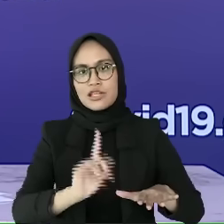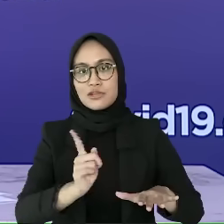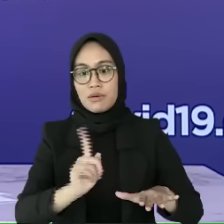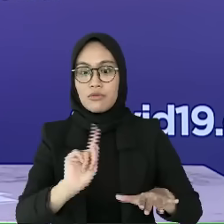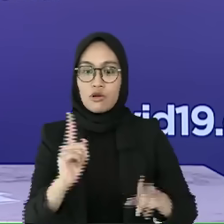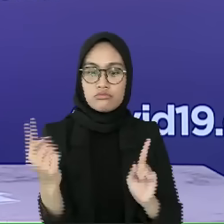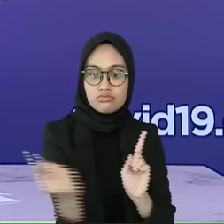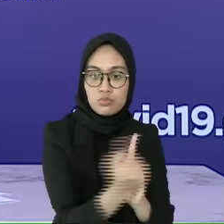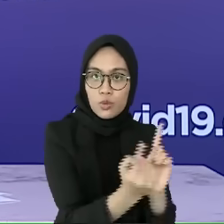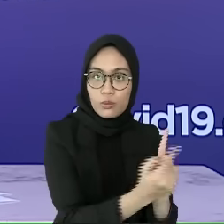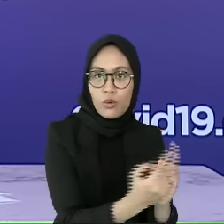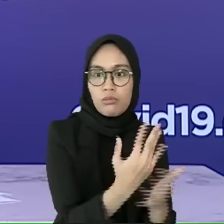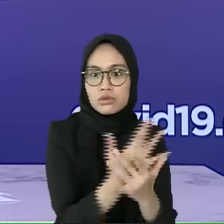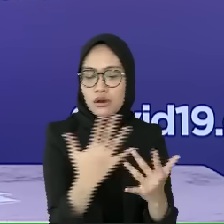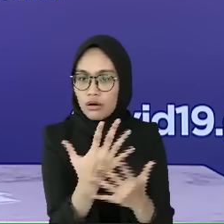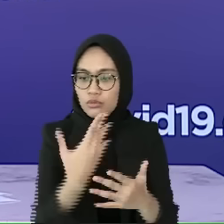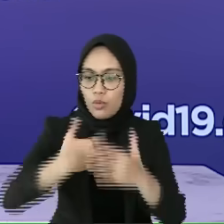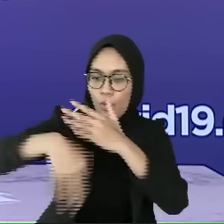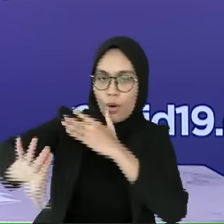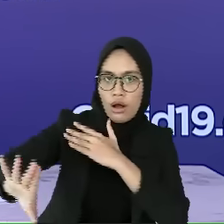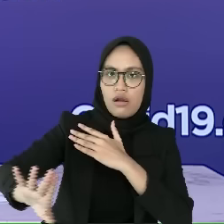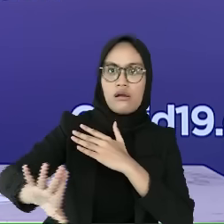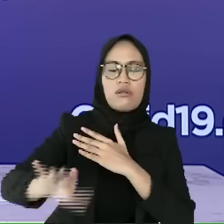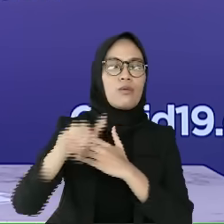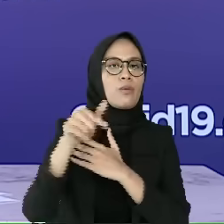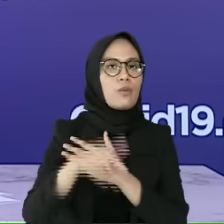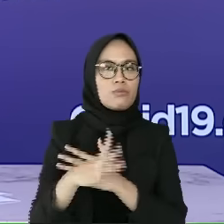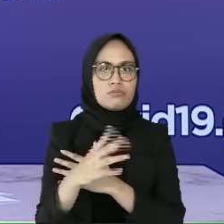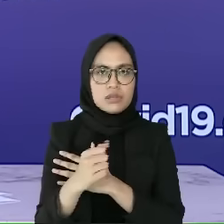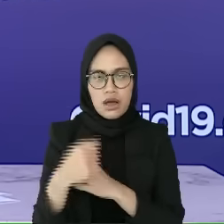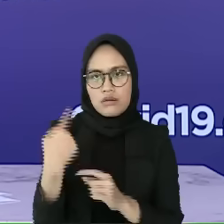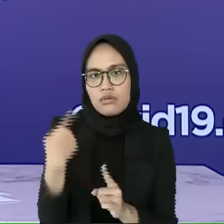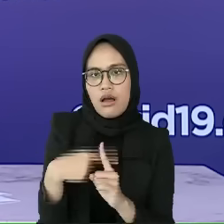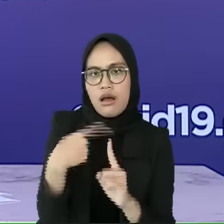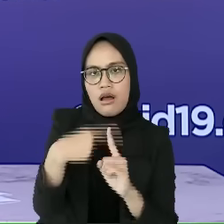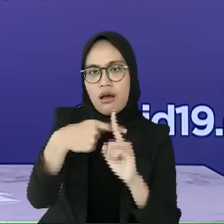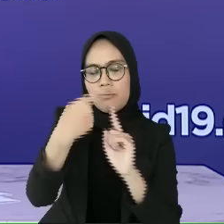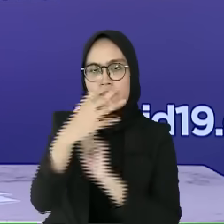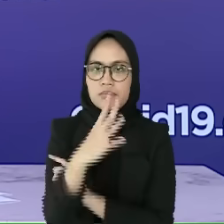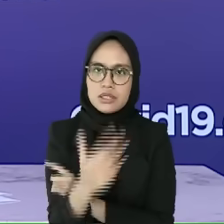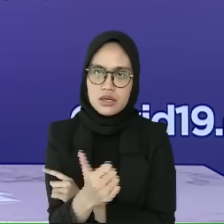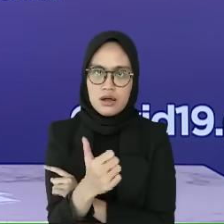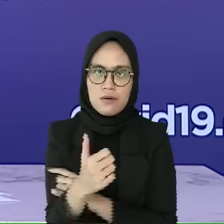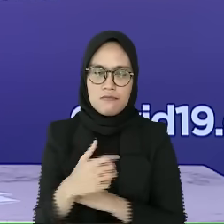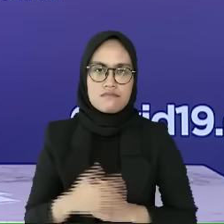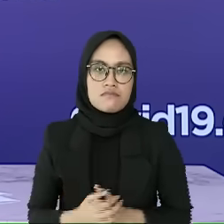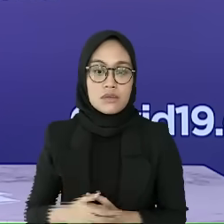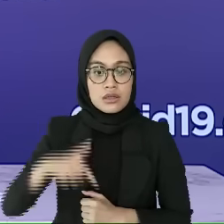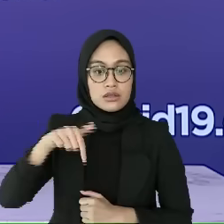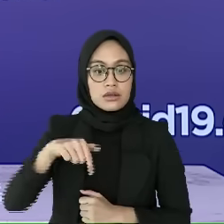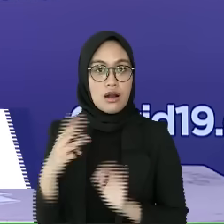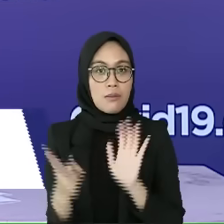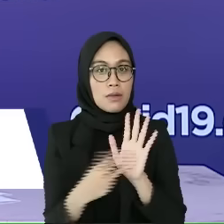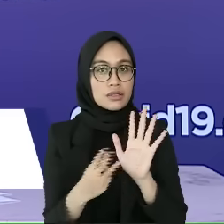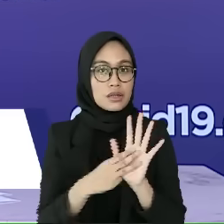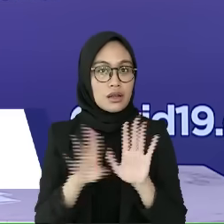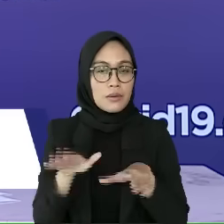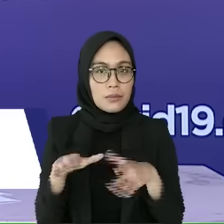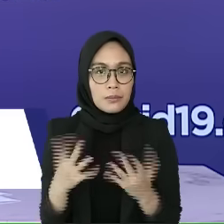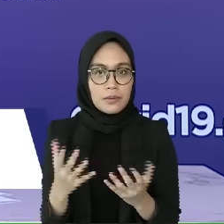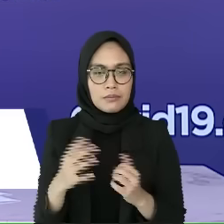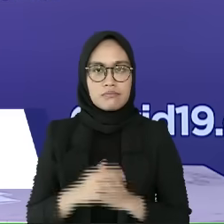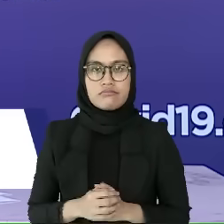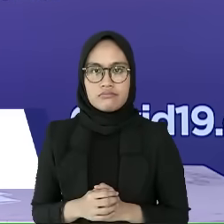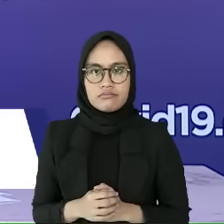kasus, apapun varian mutasi virus yang ada. Tantangan terbesar yang kita hadapi saat ini adalah